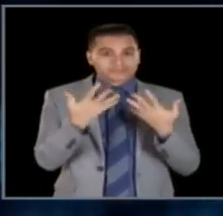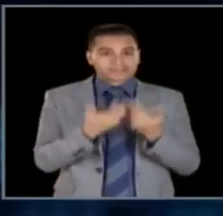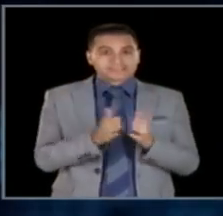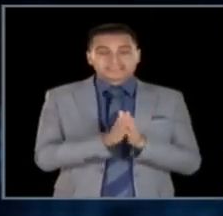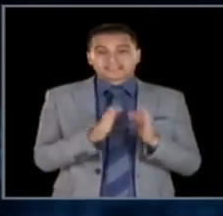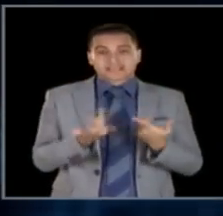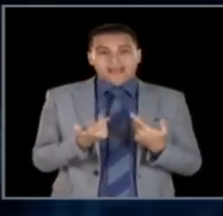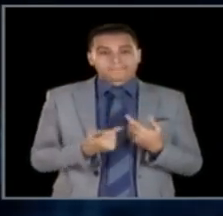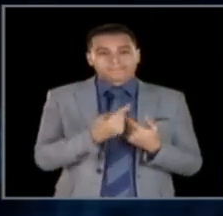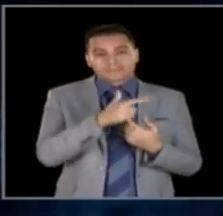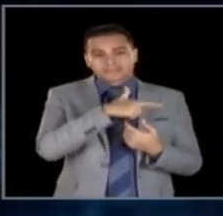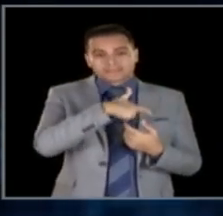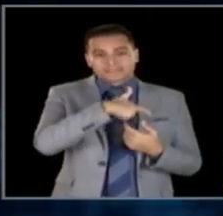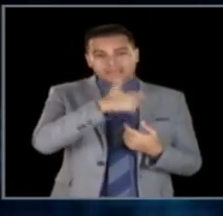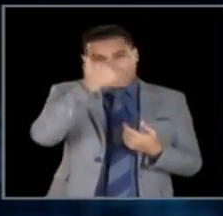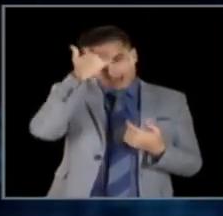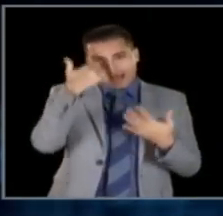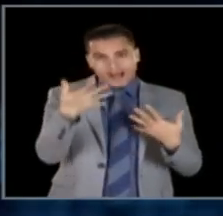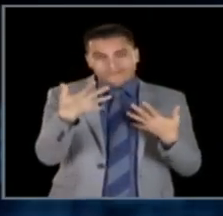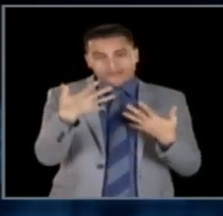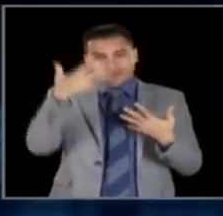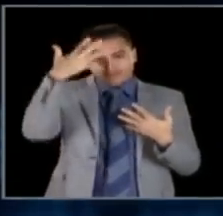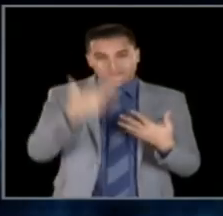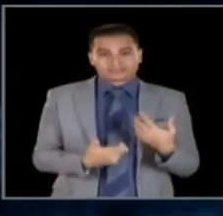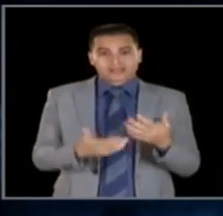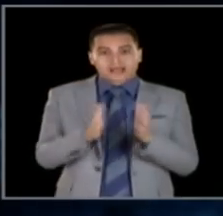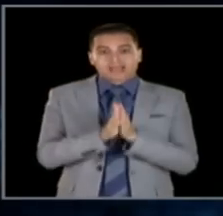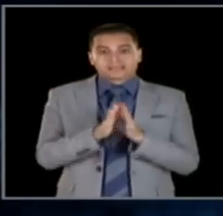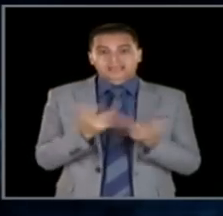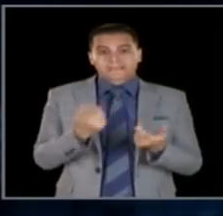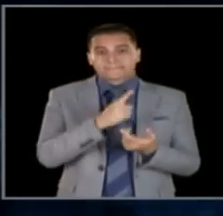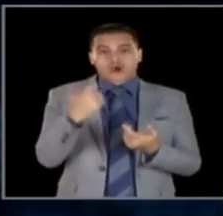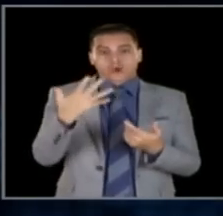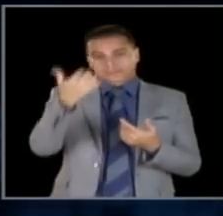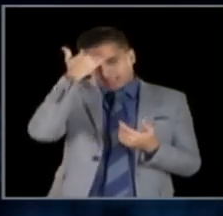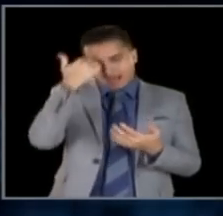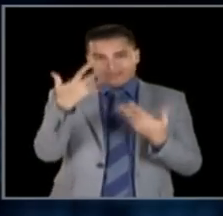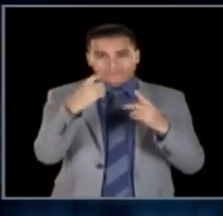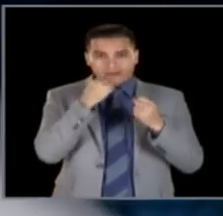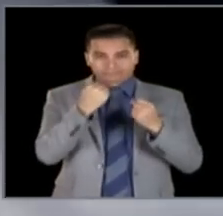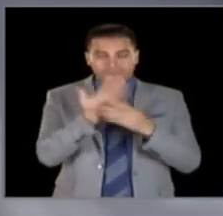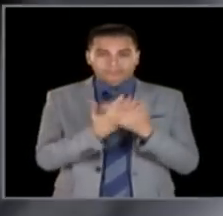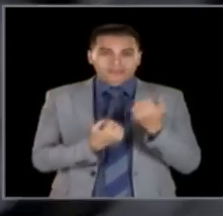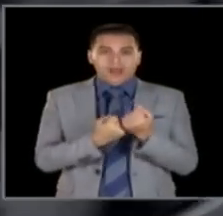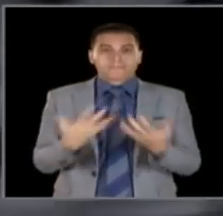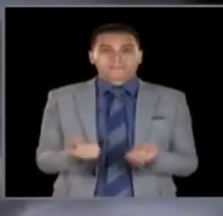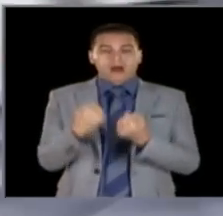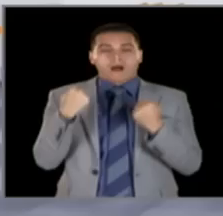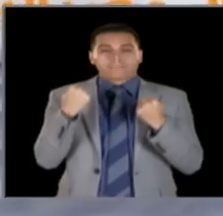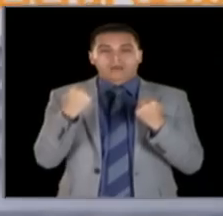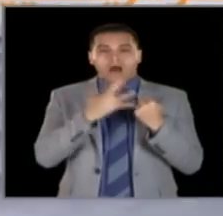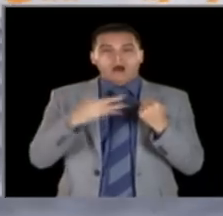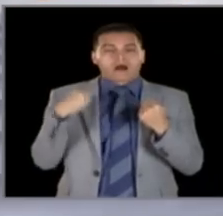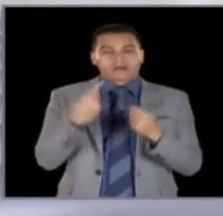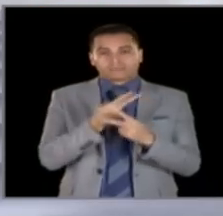جنيه بما يساوي 60,000 جنيه، ويبقى الرصيد لحد دلوقتي 105,000 جنيه في خزنة البنك الأهلي